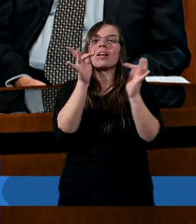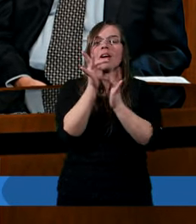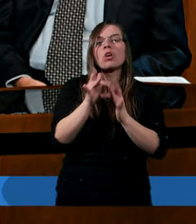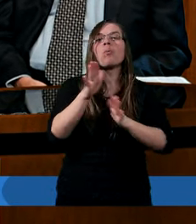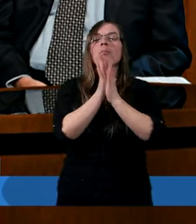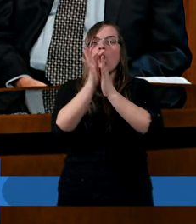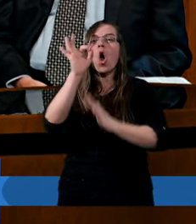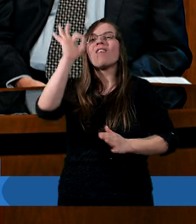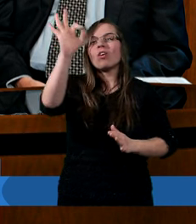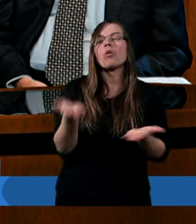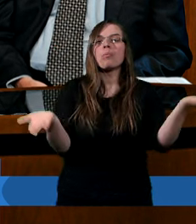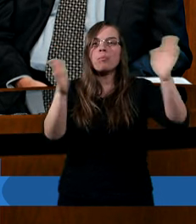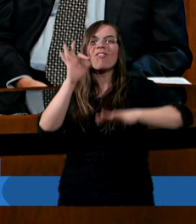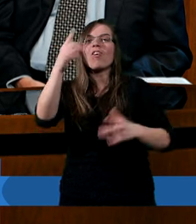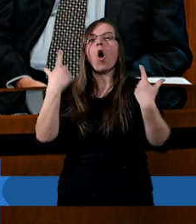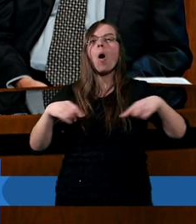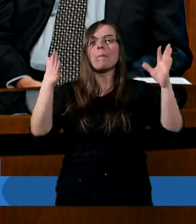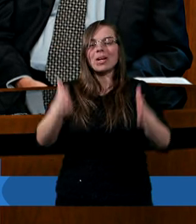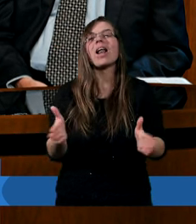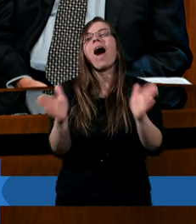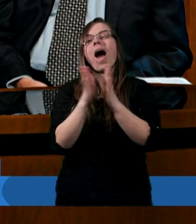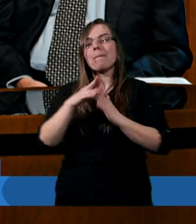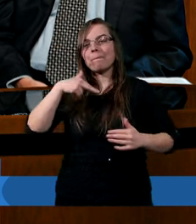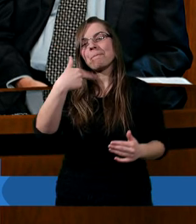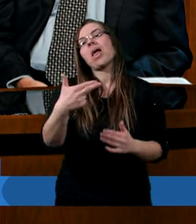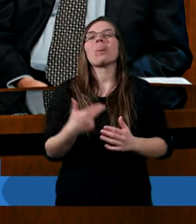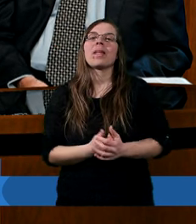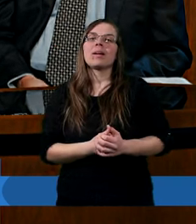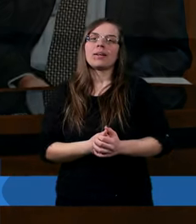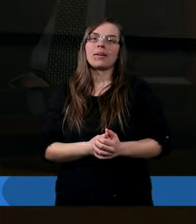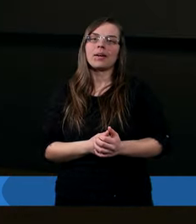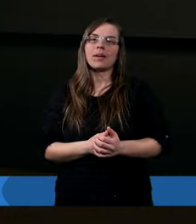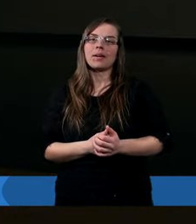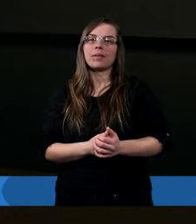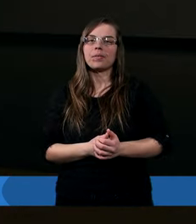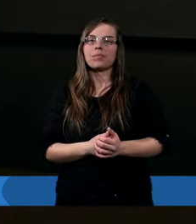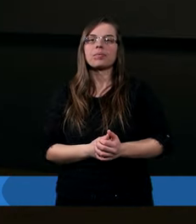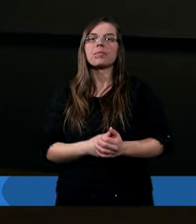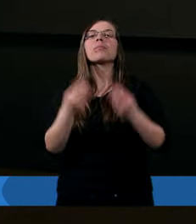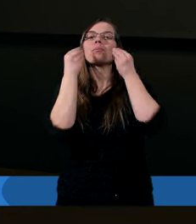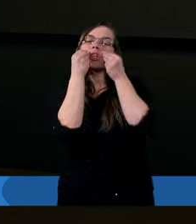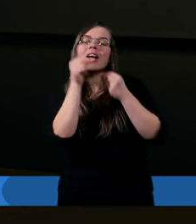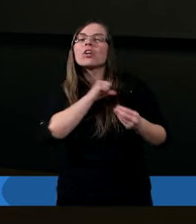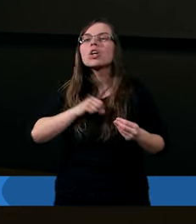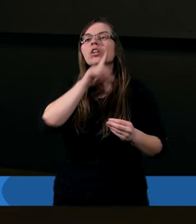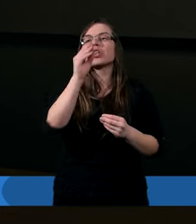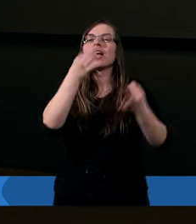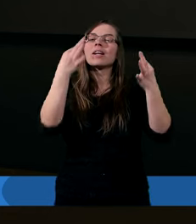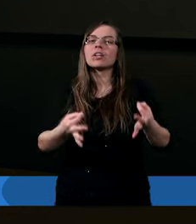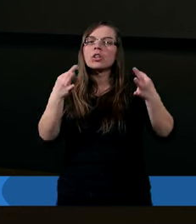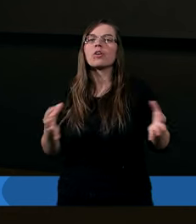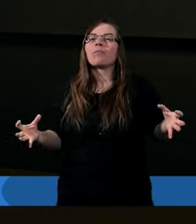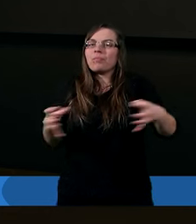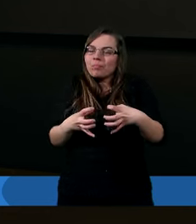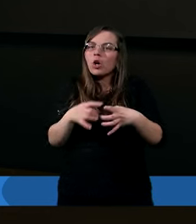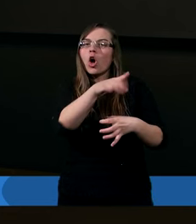o Twoje błogosławieństwo i Twoją obecność. Amen. Amen. Cieszę się, że dzisiaj w